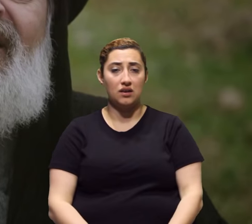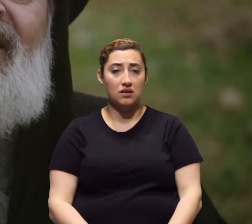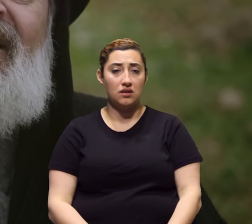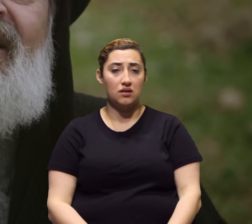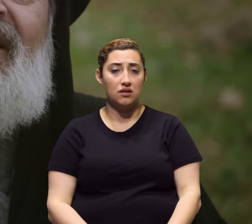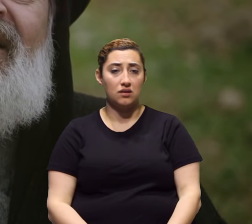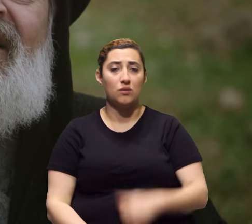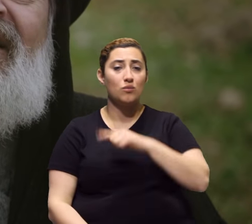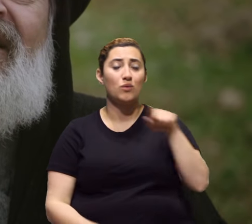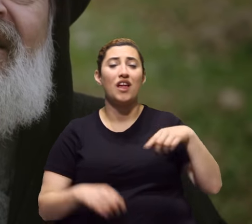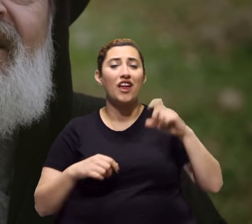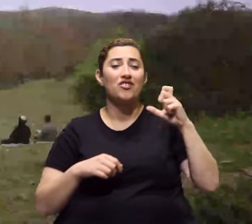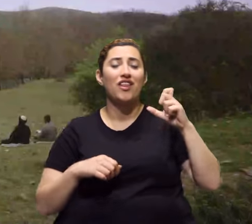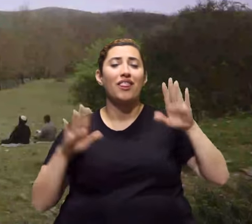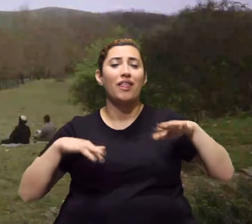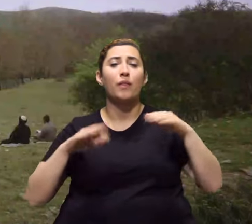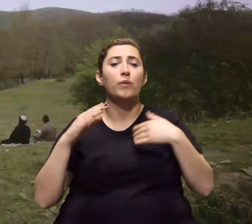Bular hümadır.